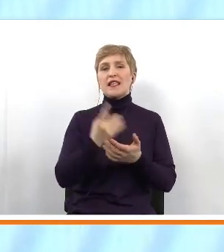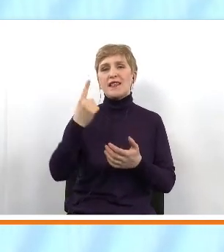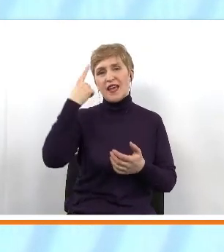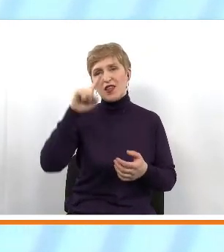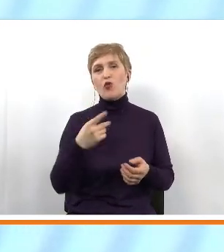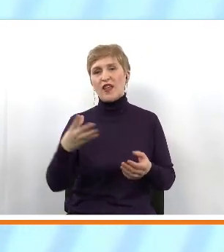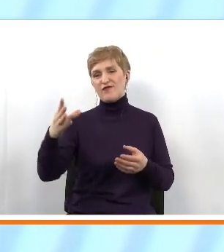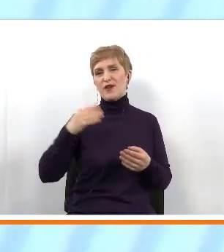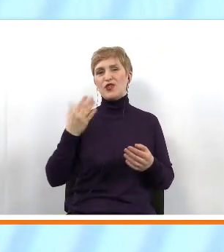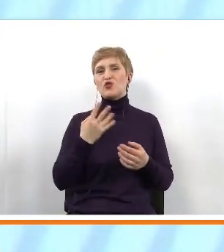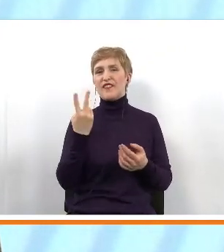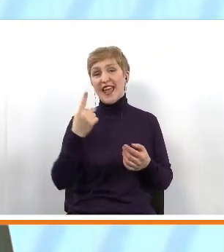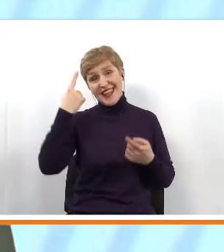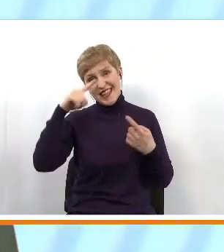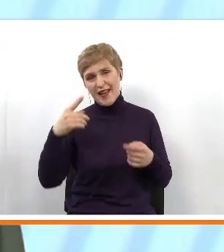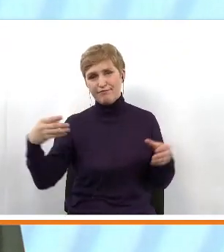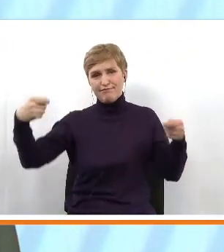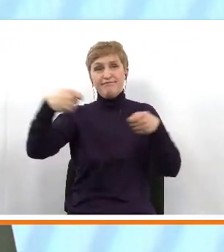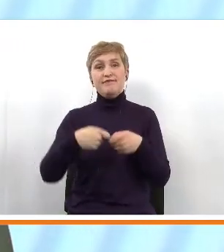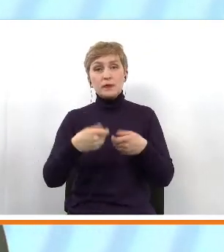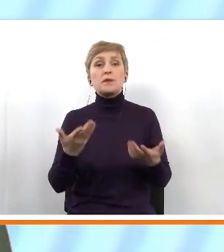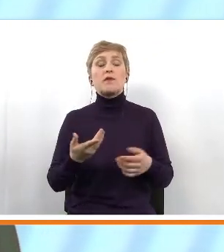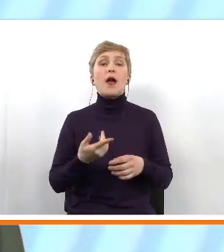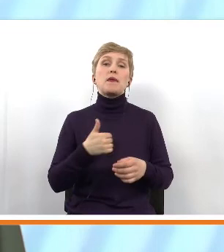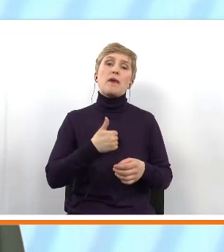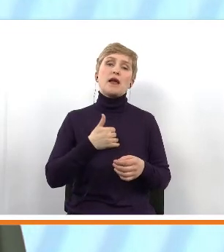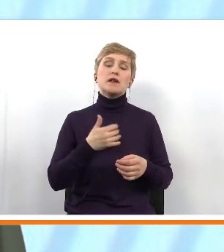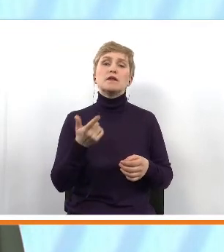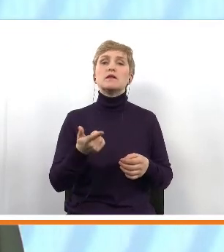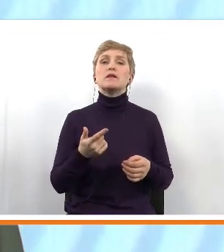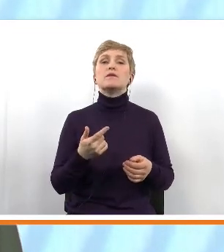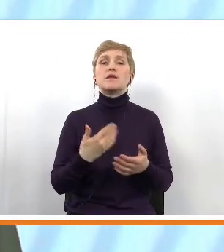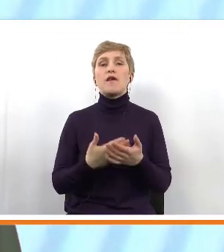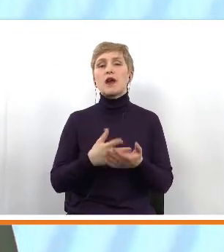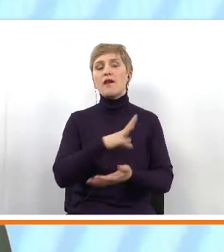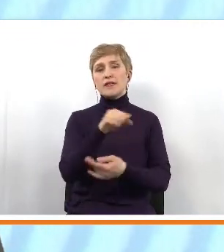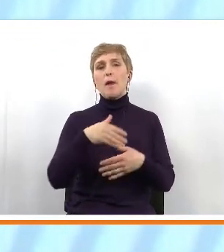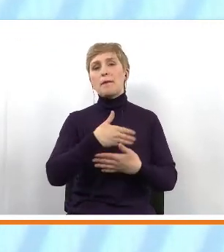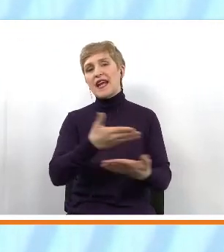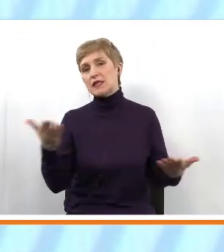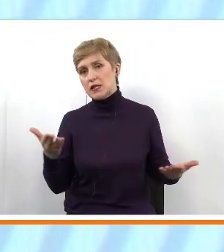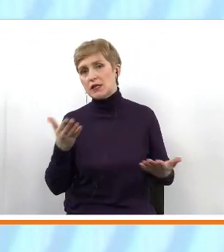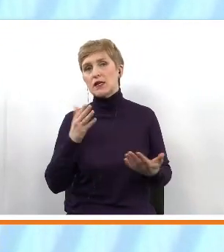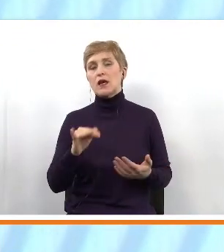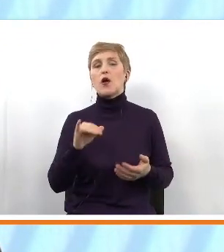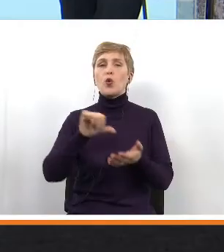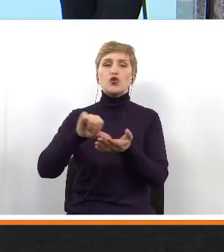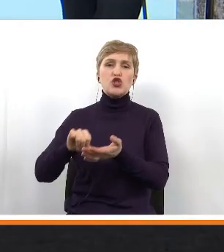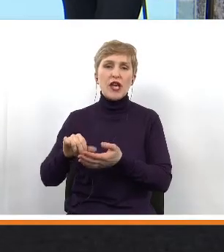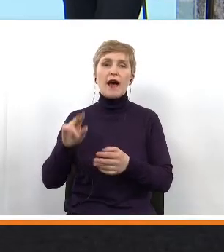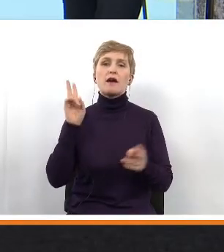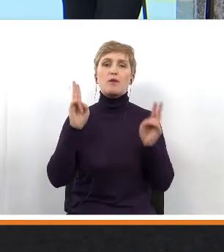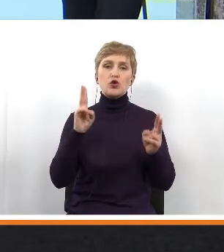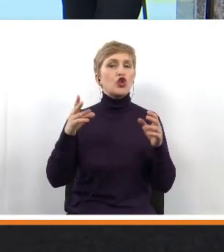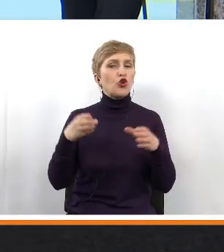уже вместе две идеи, да. И вот мне бы хотелось, да, наверное, ко всем обратиться и вот к участникам рабочей